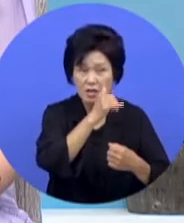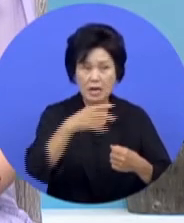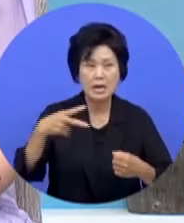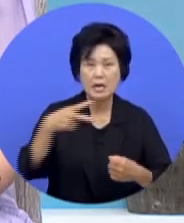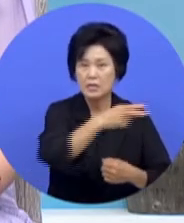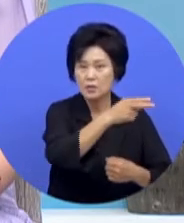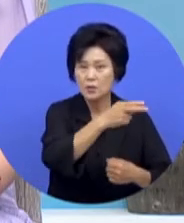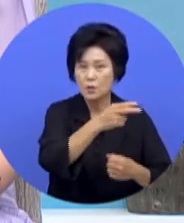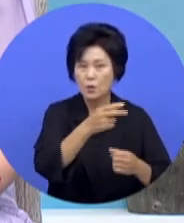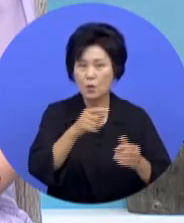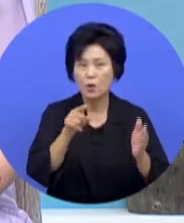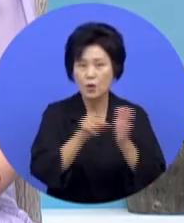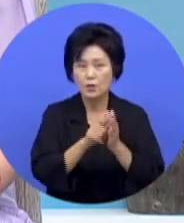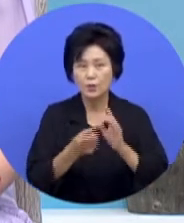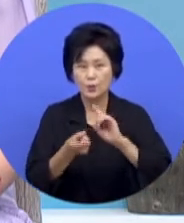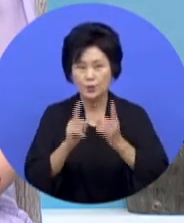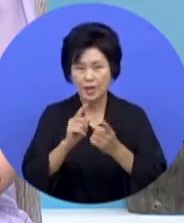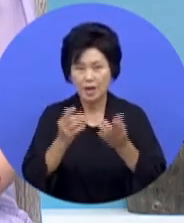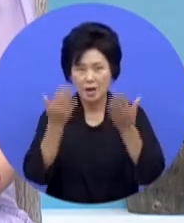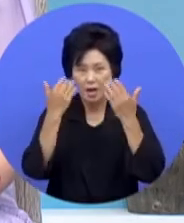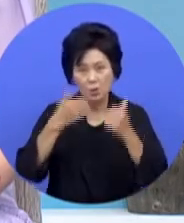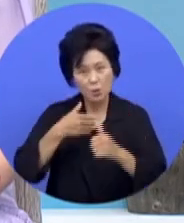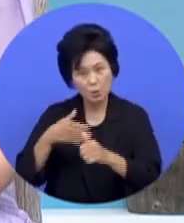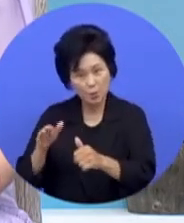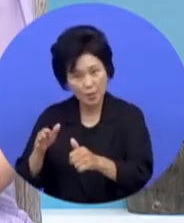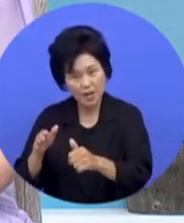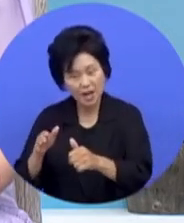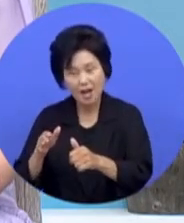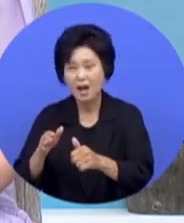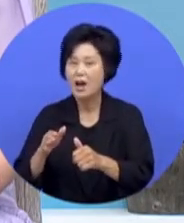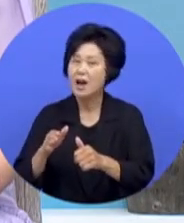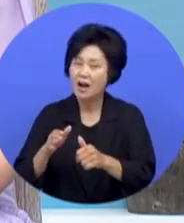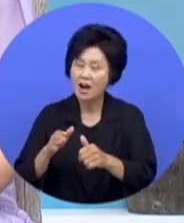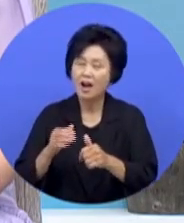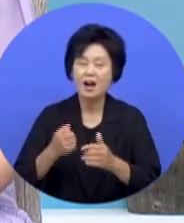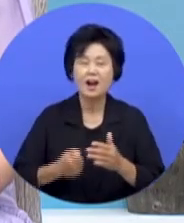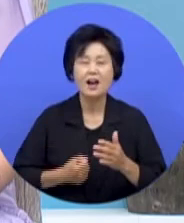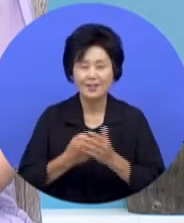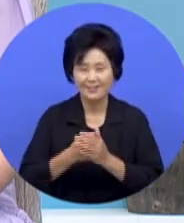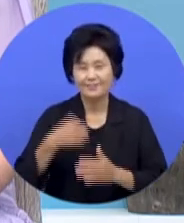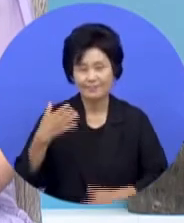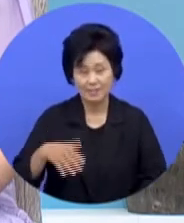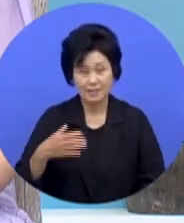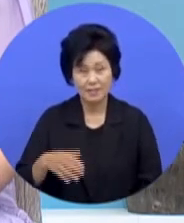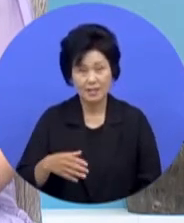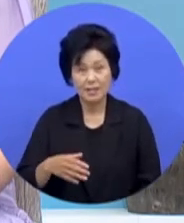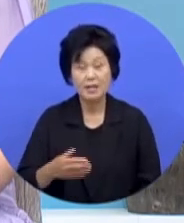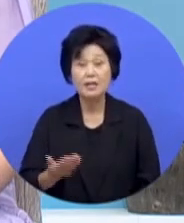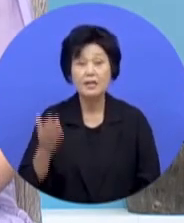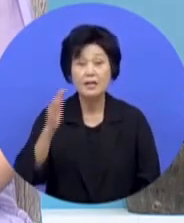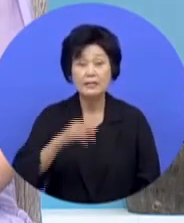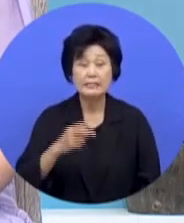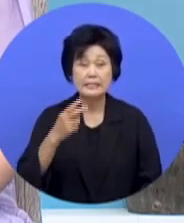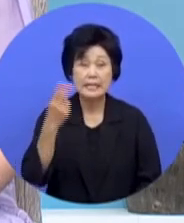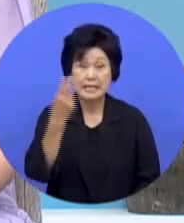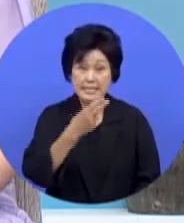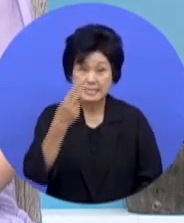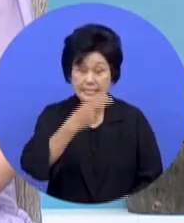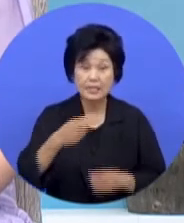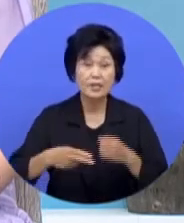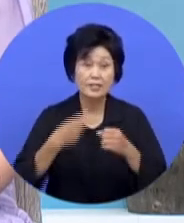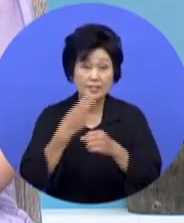보낸다. 근데 우리 예수님 앞에 나오는 그 2000년 전에 우리 말씀에서